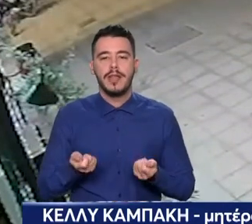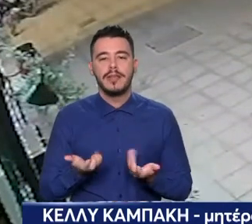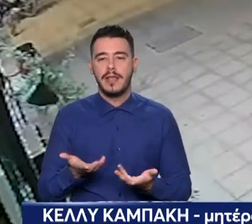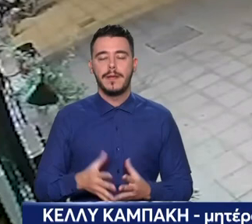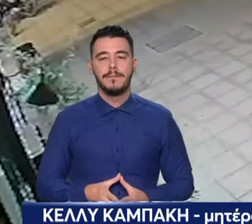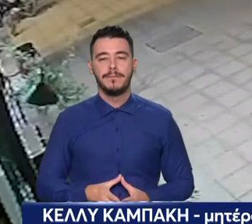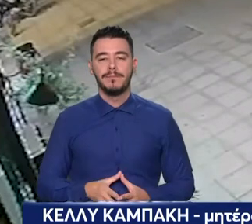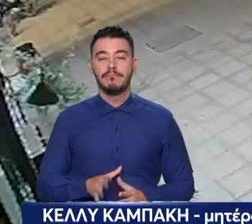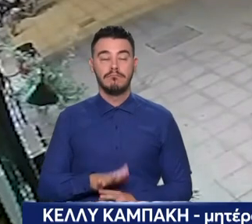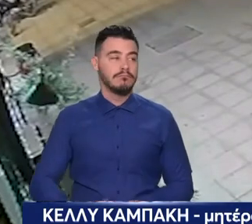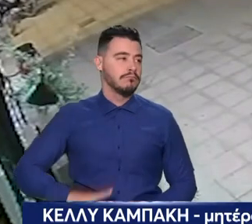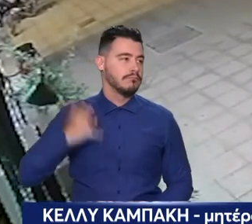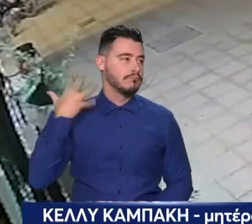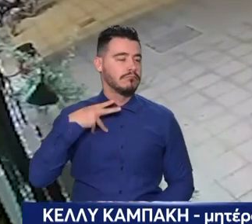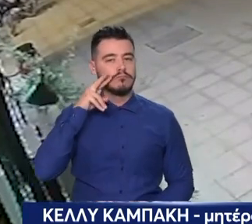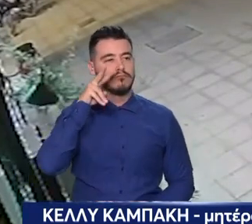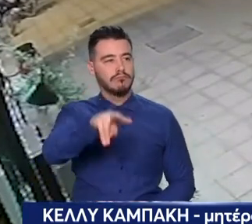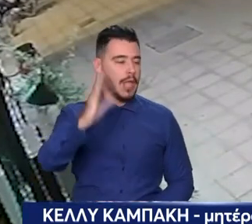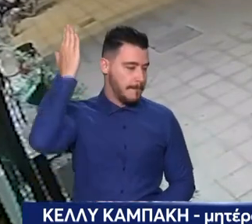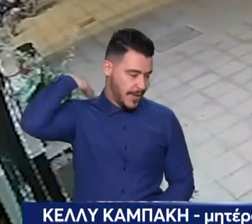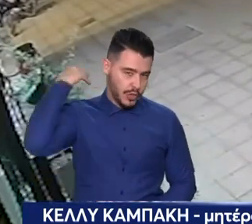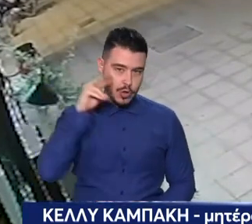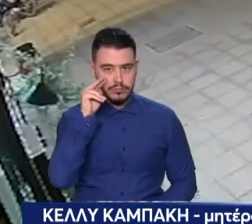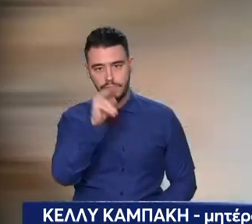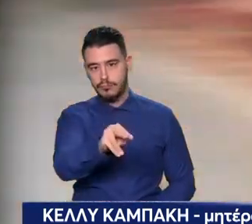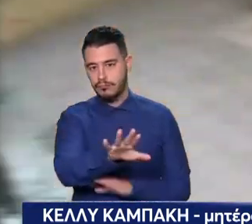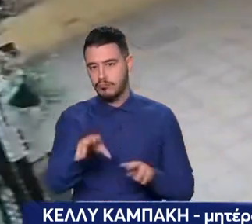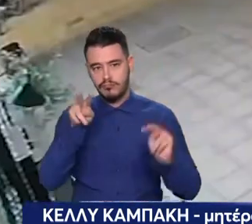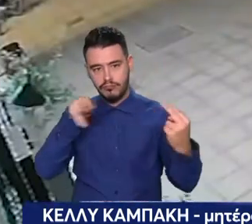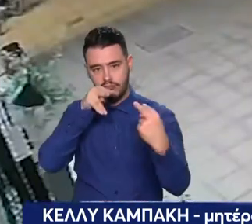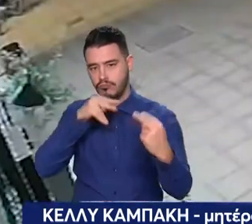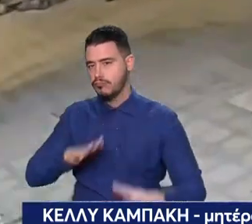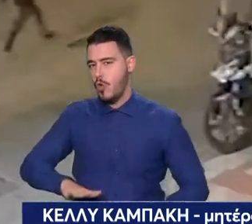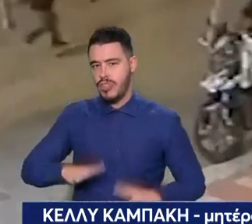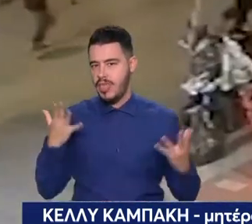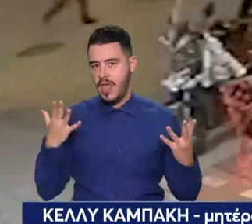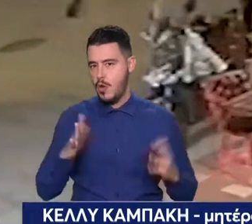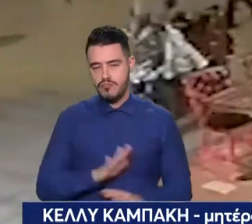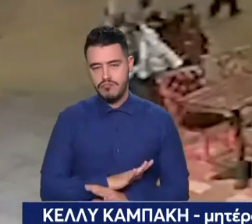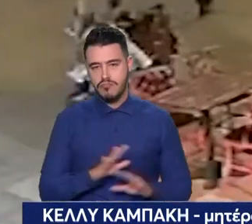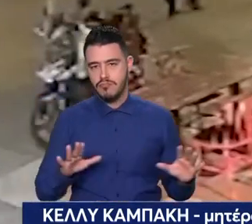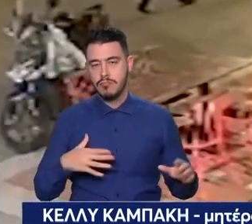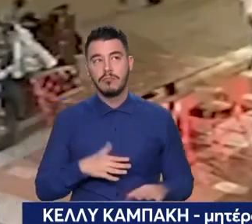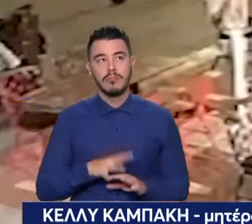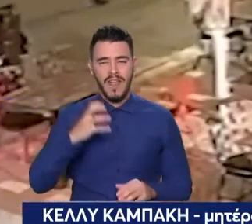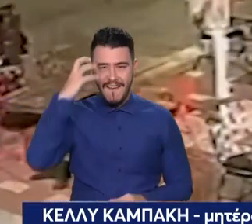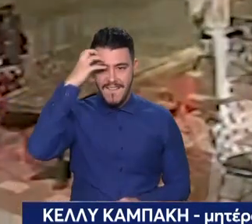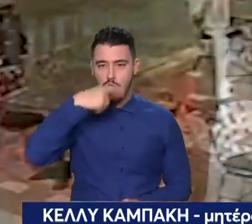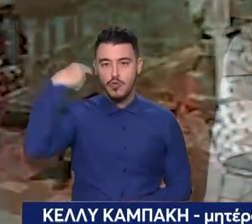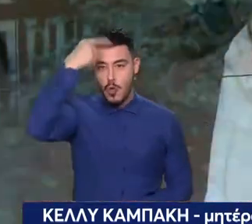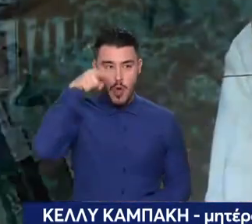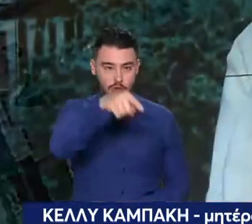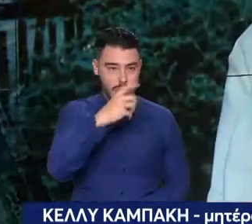Όχι, δεν τον είδα. Είδα την πλάτη του και μέχρι εκεί. Δεν ήθελα να δω το πρόσωπό του. Δεν θέλω καν να έχω στη μνήμη μου το πρόσωπό του.